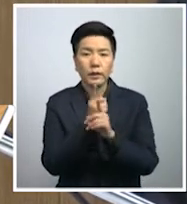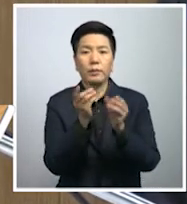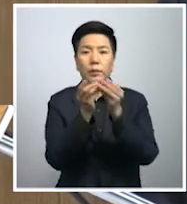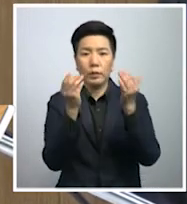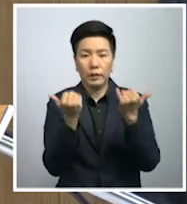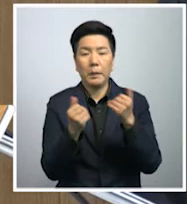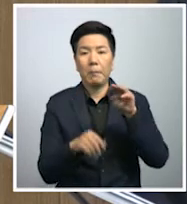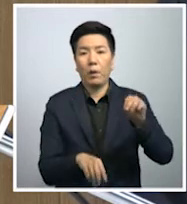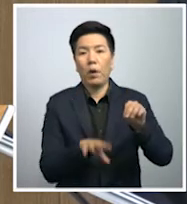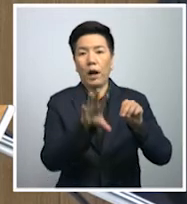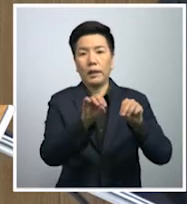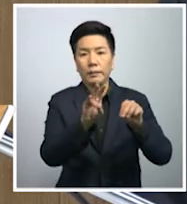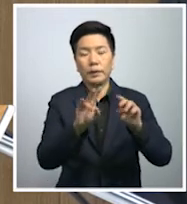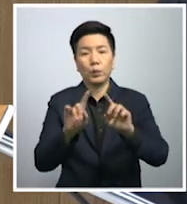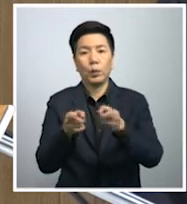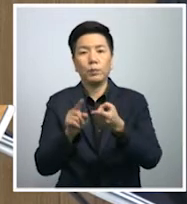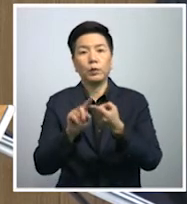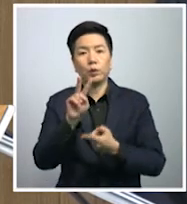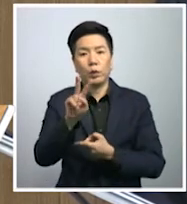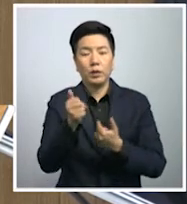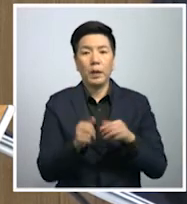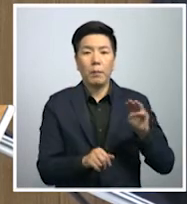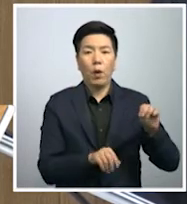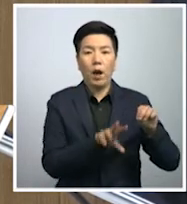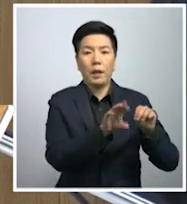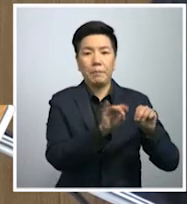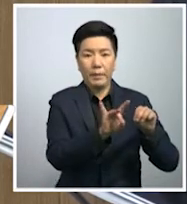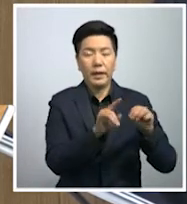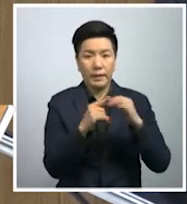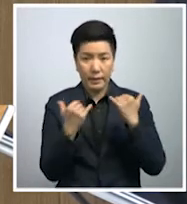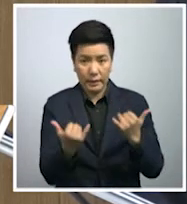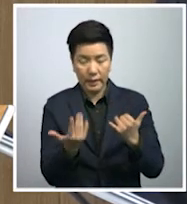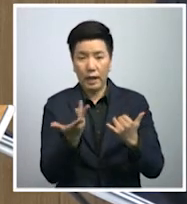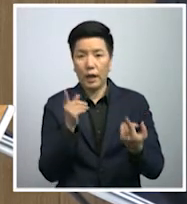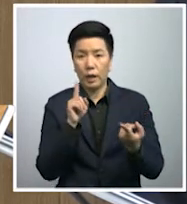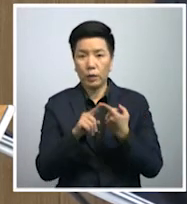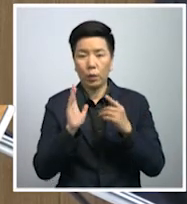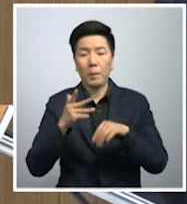ที่เห็นว่าประชาชนควรดิ๊ทวนได้มีส่วนร่วมในการเสนอความเห็นและได้รับการเยียวยาตามรัฐธรรมนูญมาตรา57วงเล็บสองมาตรา 58จึงขอให้ประธานสภาผู้แทนราษฎรได้ใช้อำนาจในส่วนที่เกี่ยวข้องเพื่อรับฟังความเห็นของประชาชนเนื่องจากกังวลว่าคณะรัฐมนตรีในฐานะผู้ถืออำนาจของรัฐอาจถูกกลุ่มนายทุนใหญ่ครอบงำและใช้สะพานในการตัดดันเห็นชอบส่วนเกิดความเสียหายในอนาคตโดยในสมบูรณ์กะว่าจะนำเรื่องนี้ไปสู่กลุ่มประสานงานทางการเมืองสภาผู้แทนราษฎรเพื่อพิจารณาว่าประธานสภาผู้แทนราษฎรมีอำนาจส่วนใดตามกฎหมายนี้หรือไม่ก่อนเสนอไปยังรัฐบาลเพื่อดำเนินการตามขั้นตอนต่อไปครับ